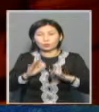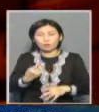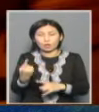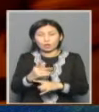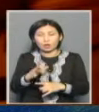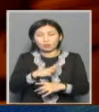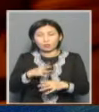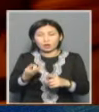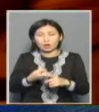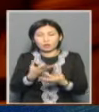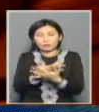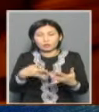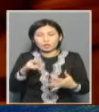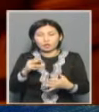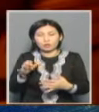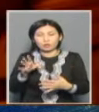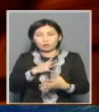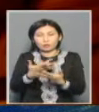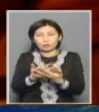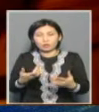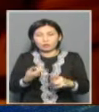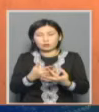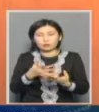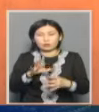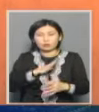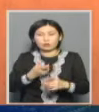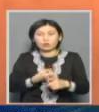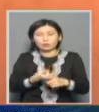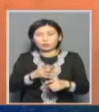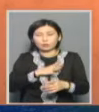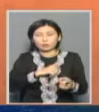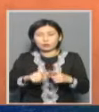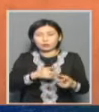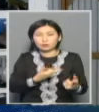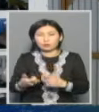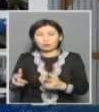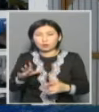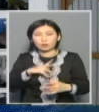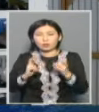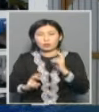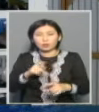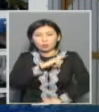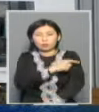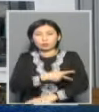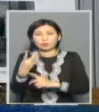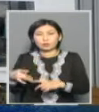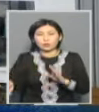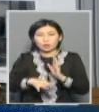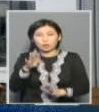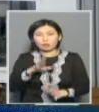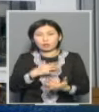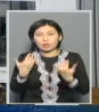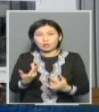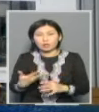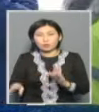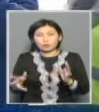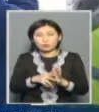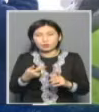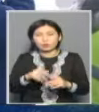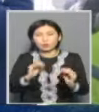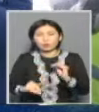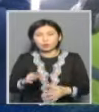бірі. Арматура, швеллер, бұрыштама және тағы басқа металл бұйымдар дайындалатын комбинаттың қуаты екесе артқан. Қазір 57 мың